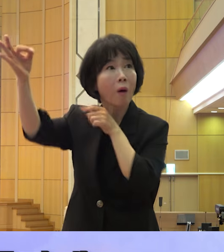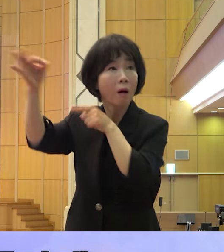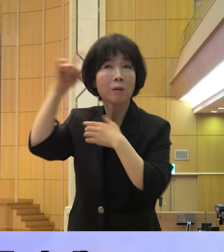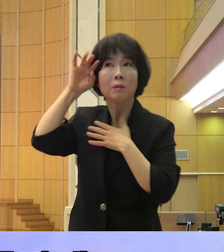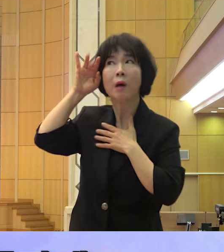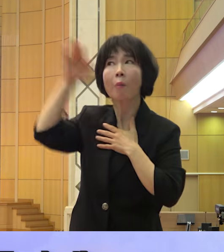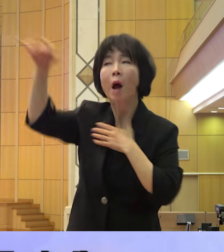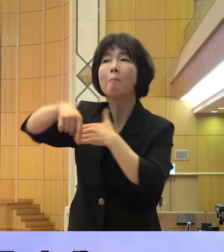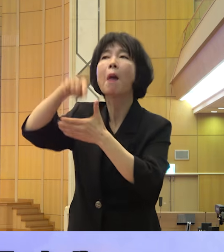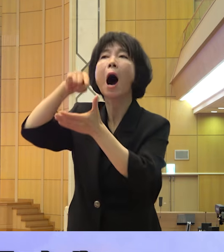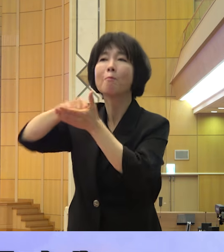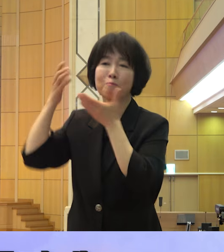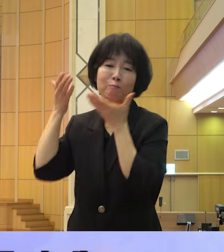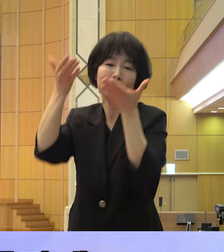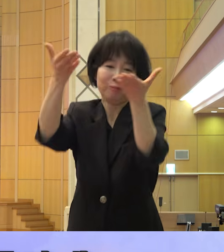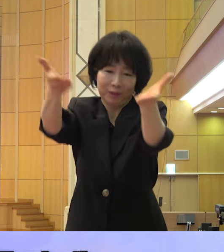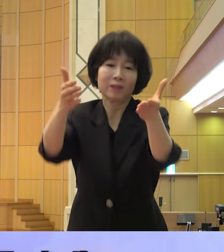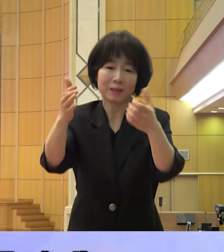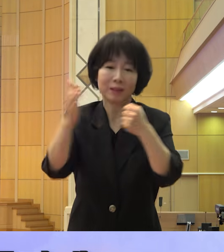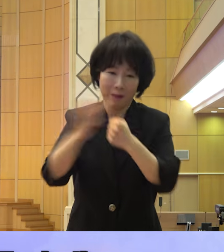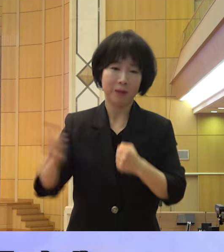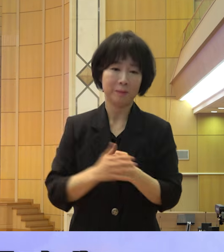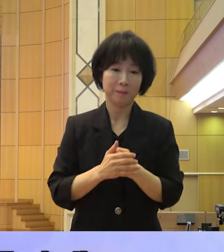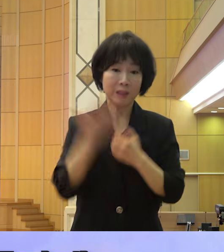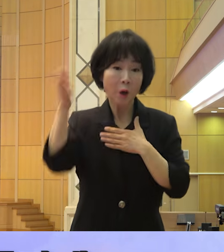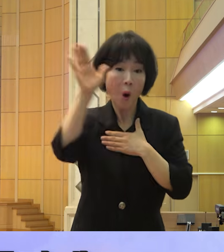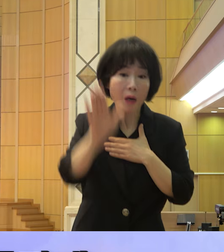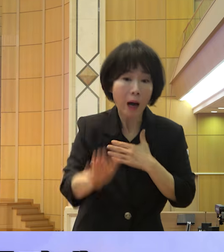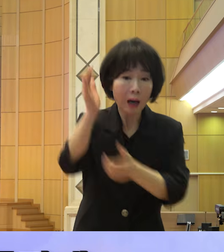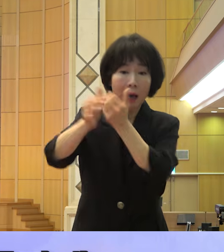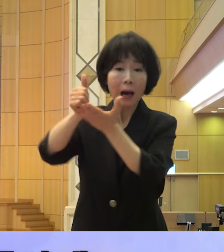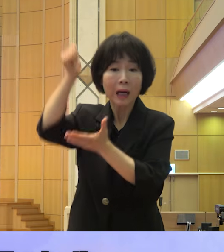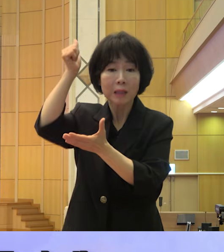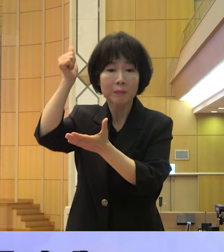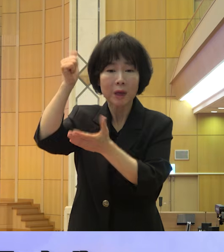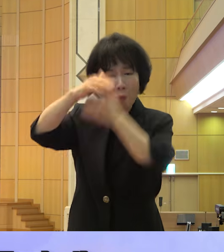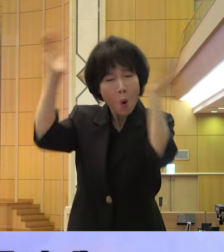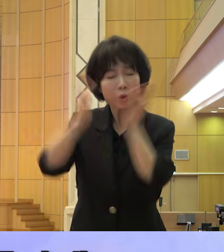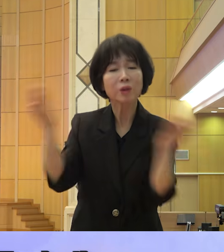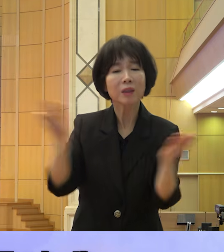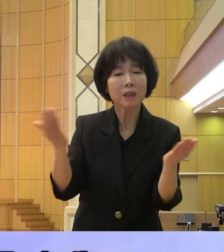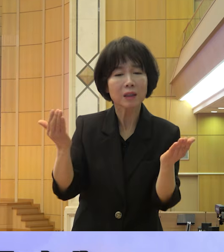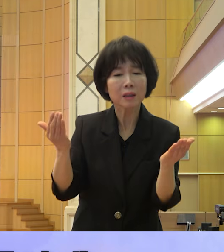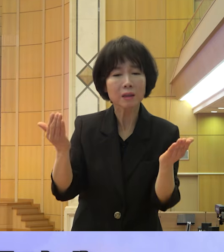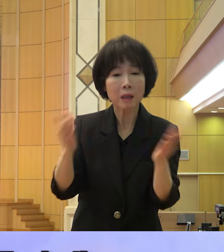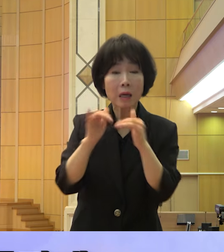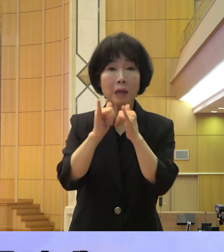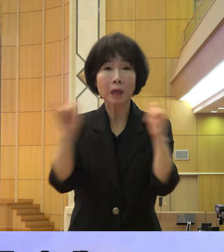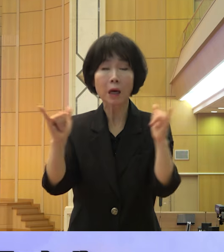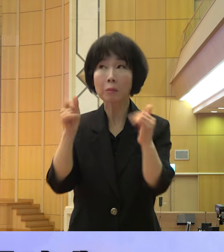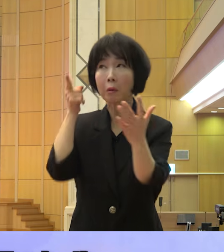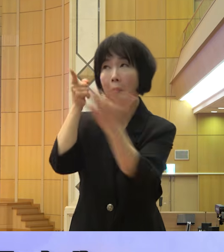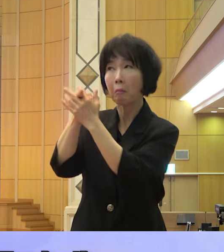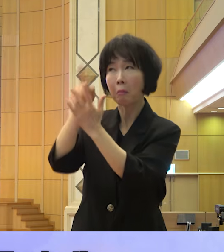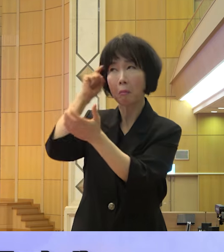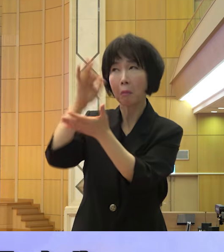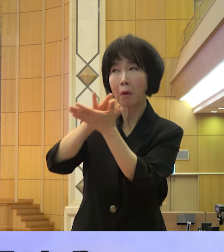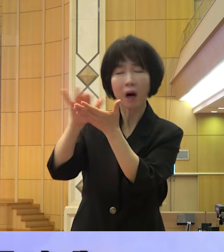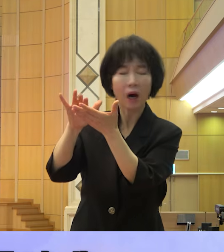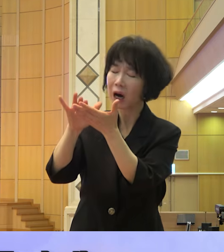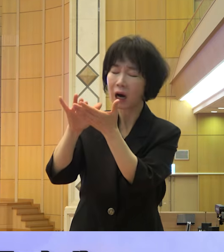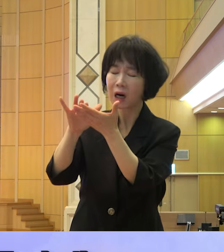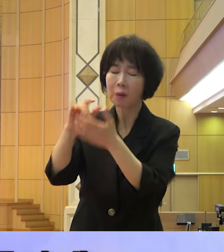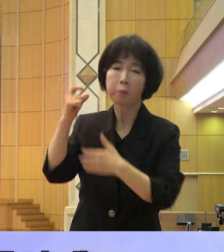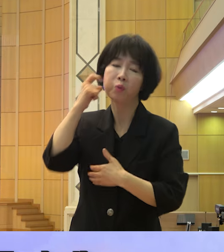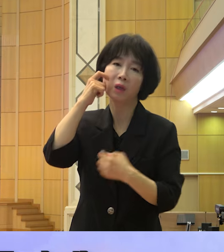사모하는 마음을 주셨느니라. 그러나 하나님이 하시는 일의 시종을 사람으로